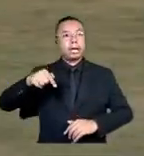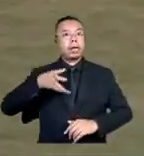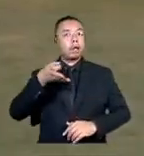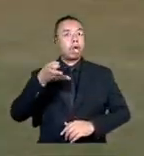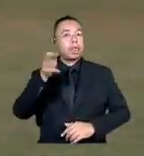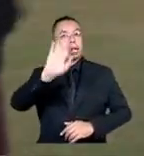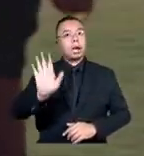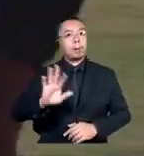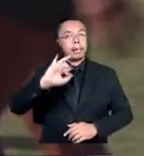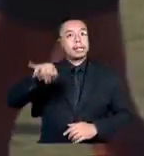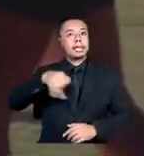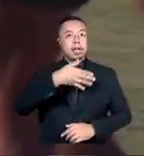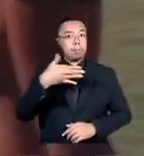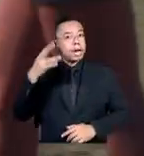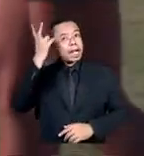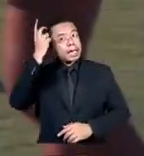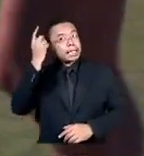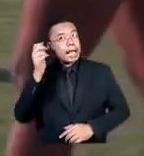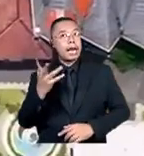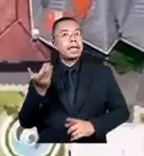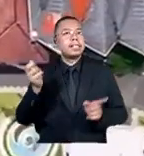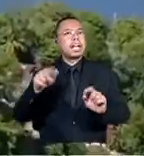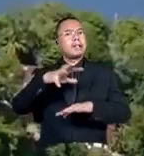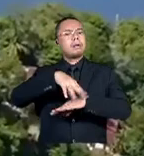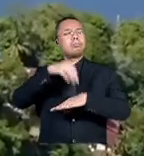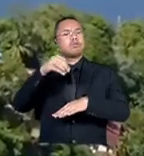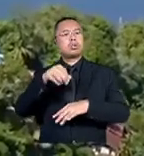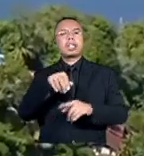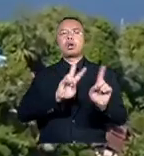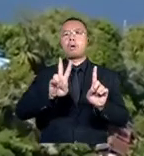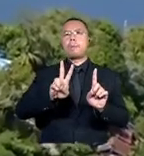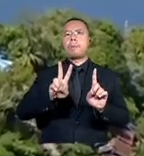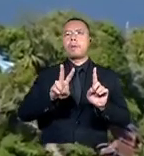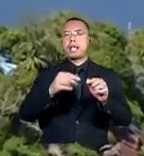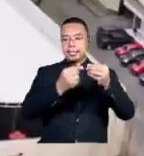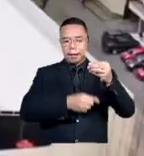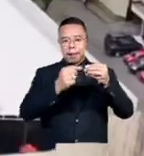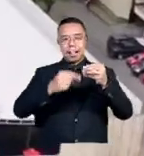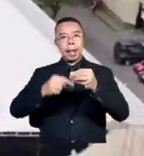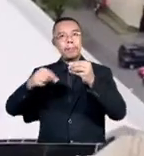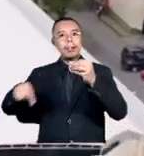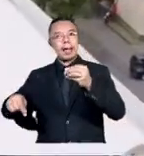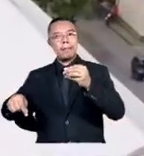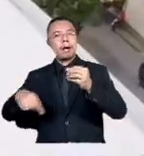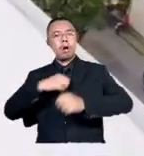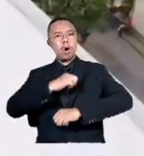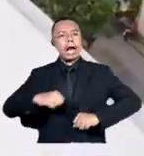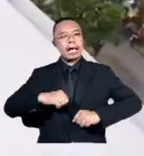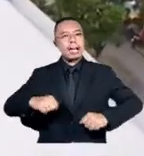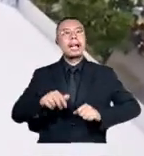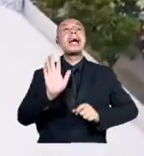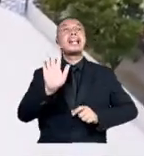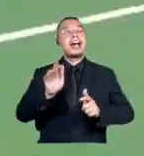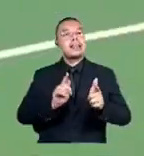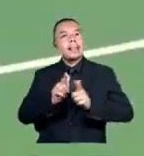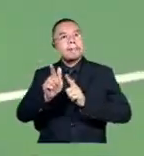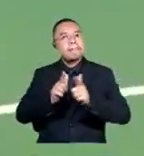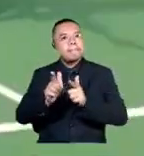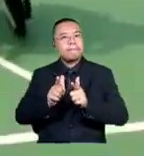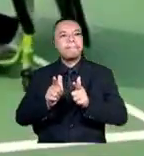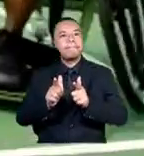Kota dan Kabupaten Jayapura direncanakan menjadi pusat 12 cabang olahraga yang bakal dipertandingkan.